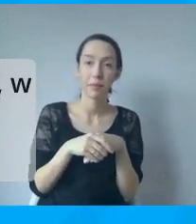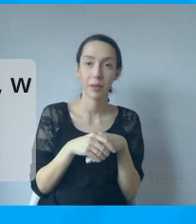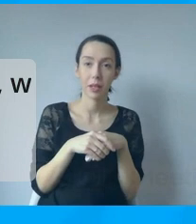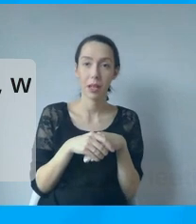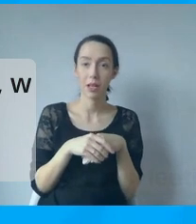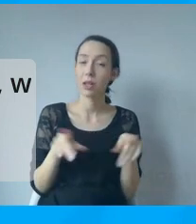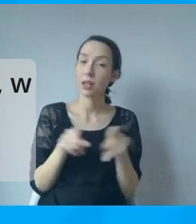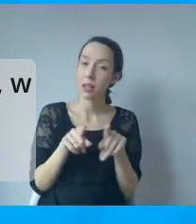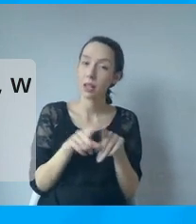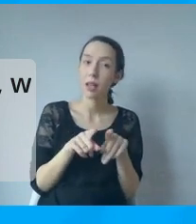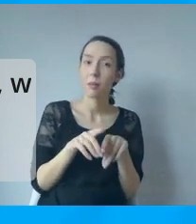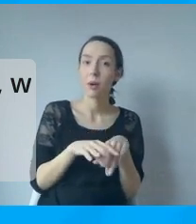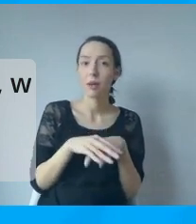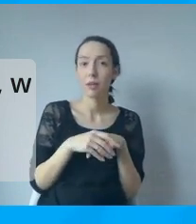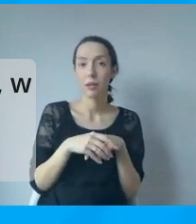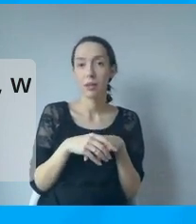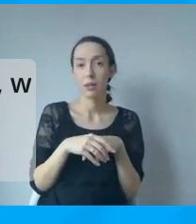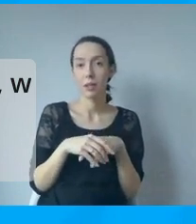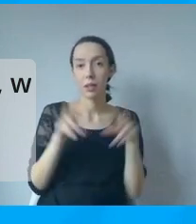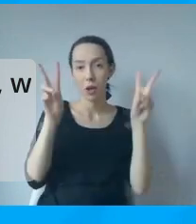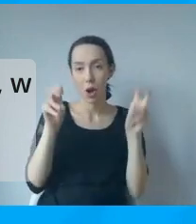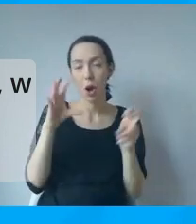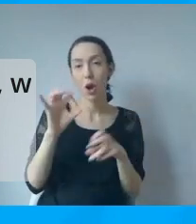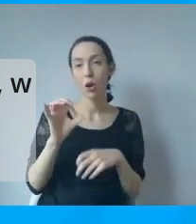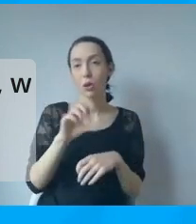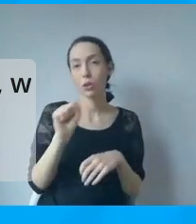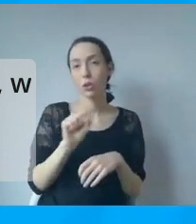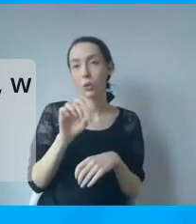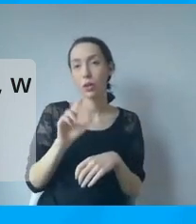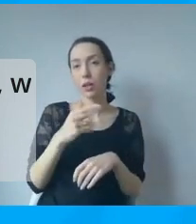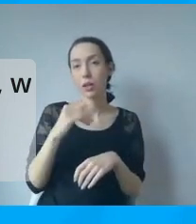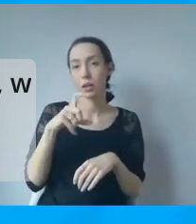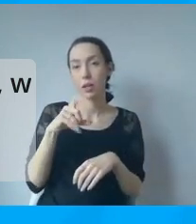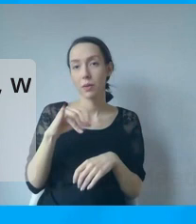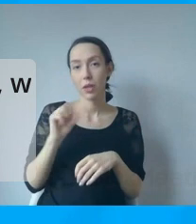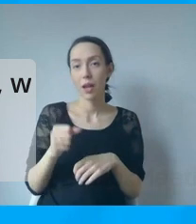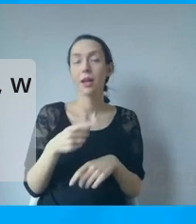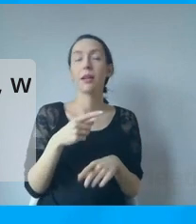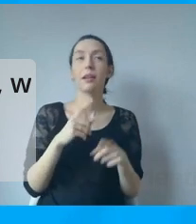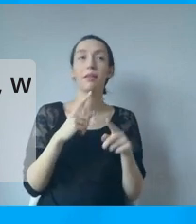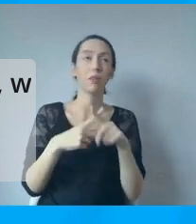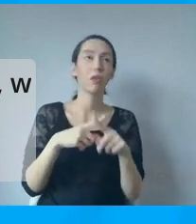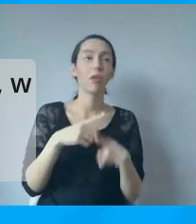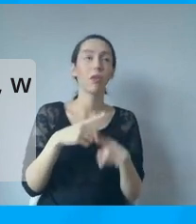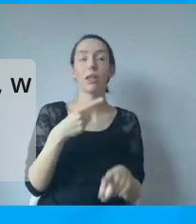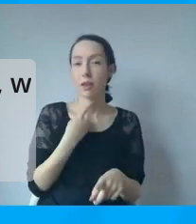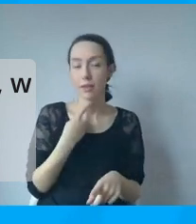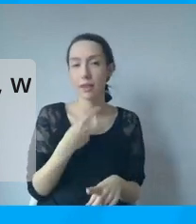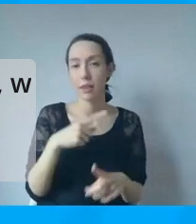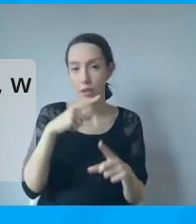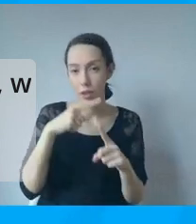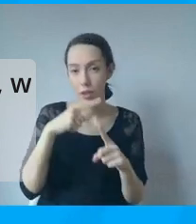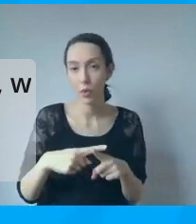Wam pokazywałam, w tej sekcji osiągnięcia, w tej sekcji po prostu te języki, dodać sobie